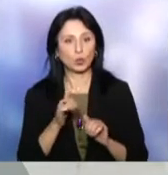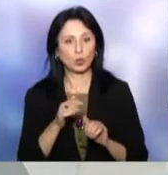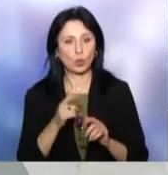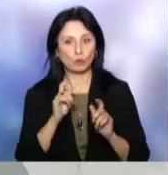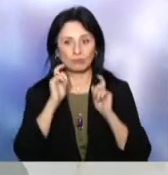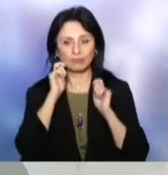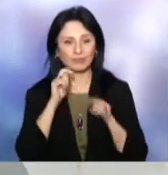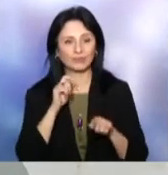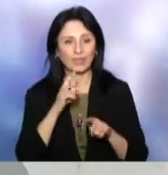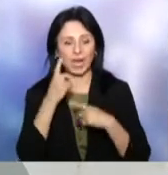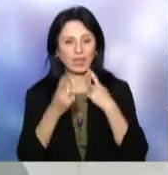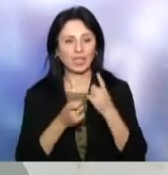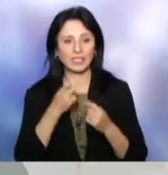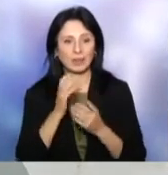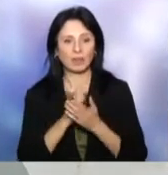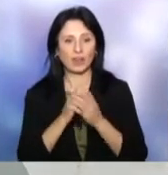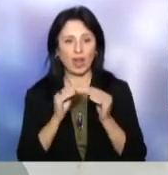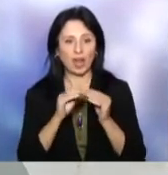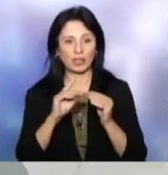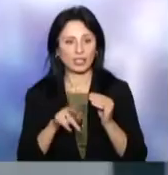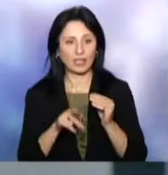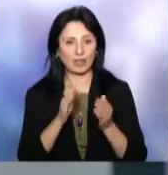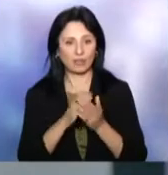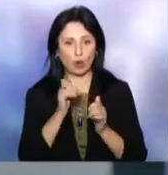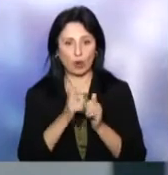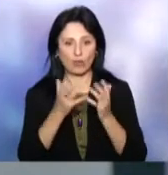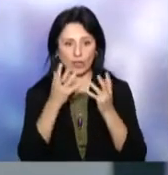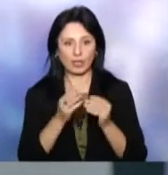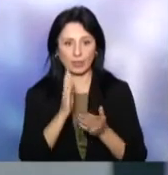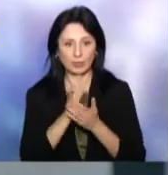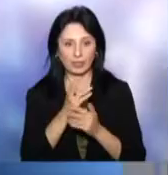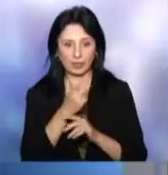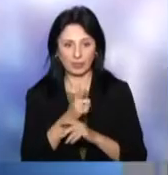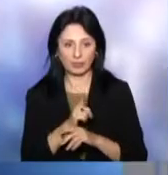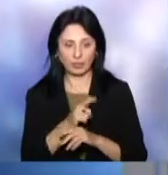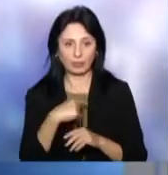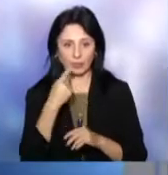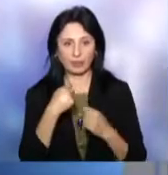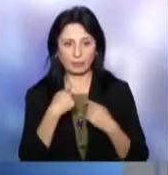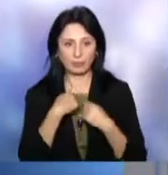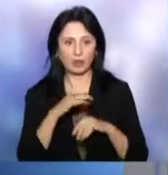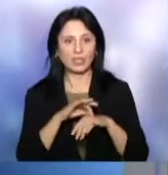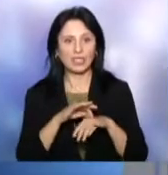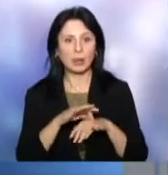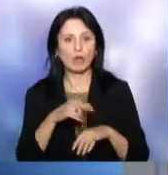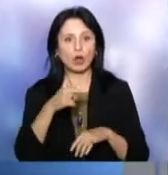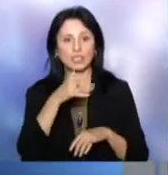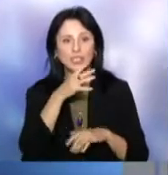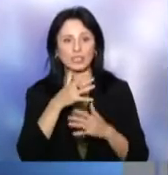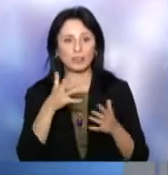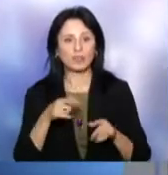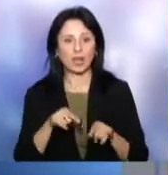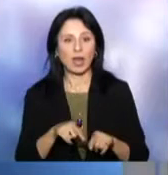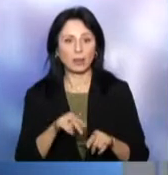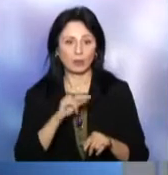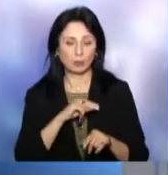იუბილარები, ანუ გადაცემა, რომელსაც 10 წელი შეუსრულდა ყოველ დღე პირდაპირ ეთერში და პირადად მე როგორც წამყვანს 20 წელზე მეტია მაქვს ამ